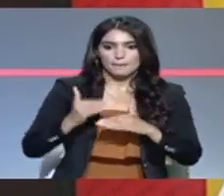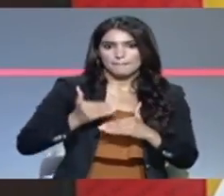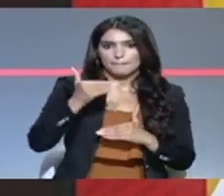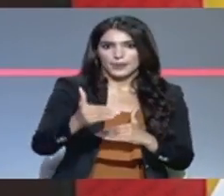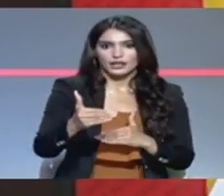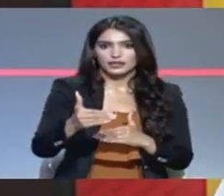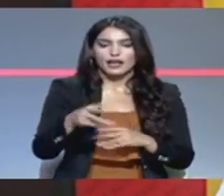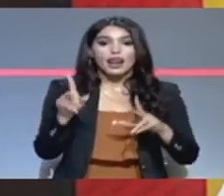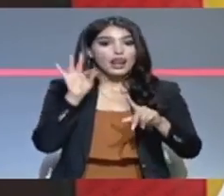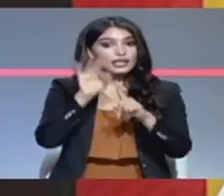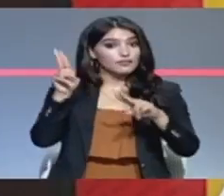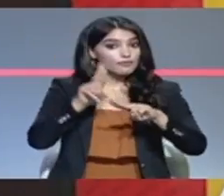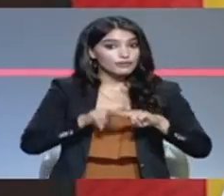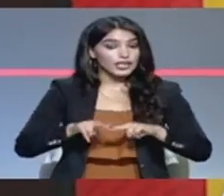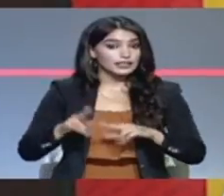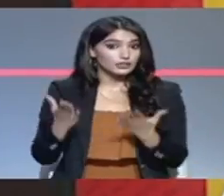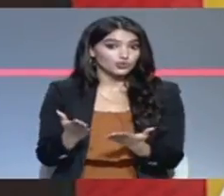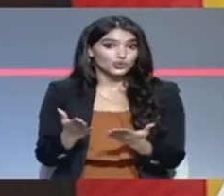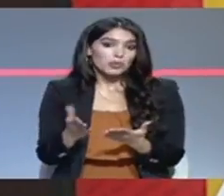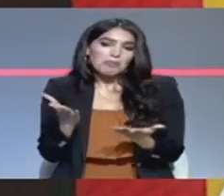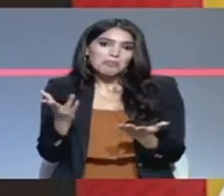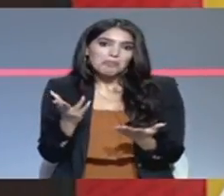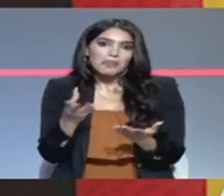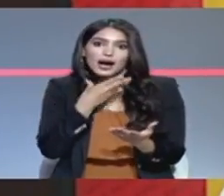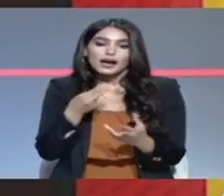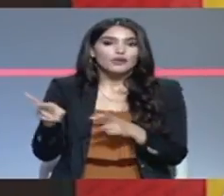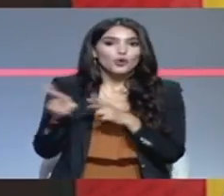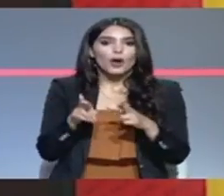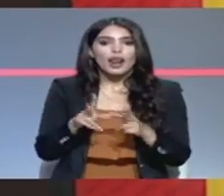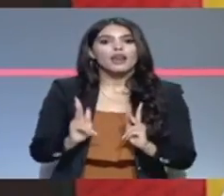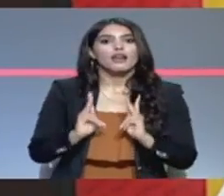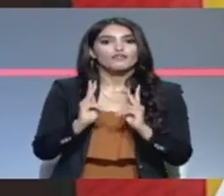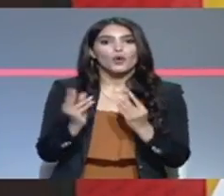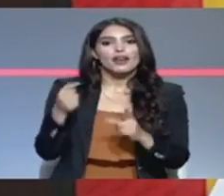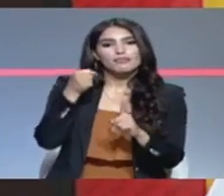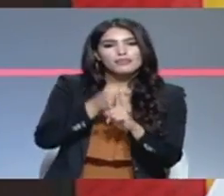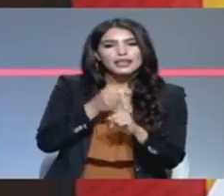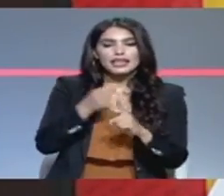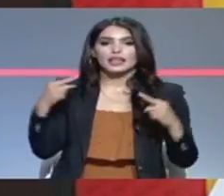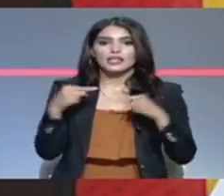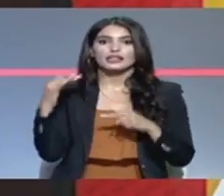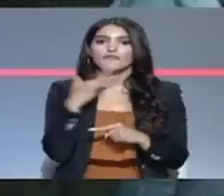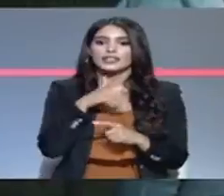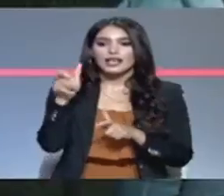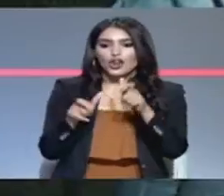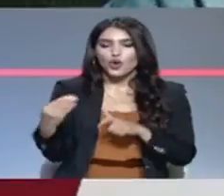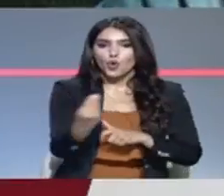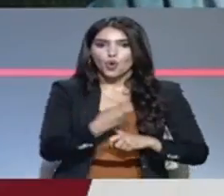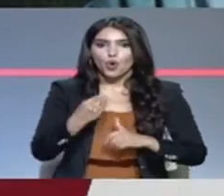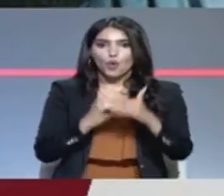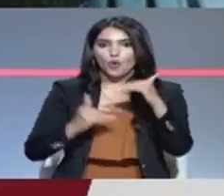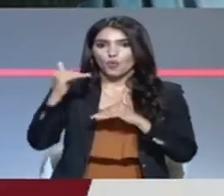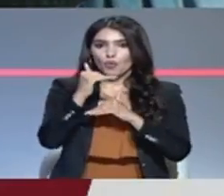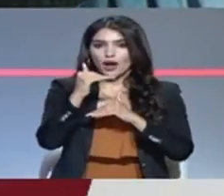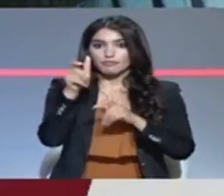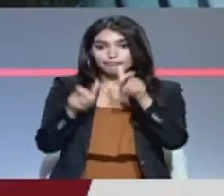في تحسين بيان سور كسوسوا استيعاب القيم ولا مكافحة الفساد بالنسبة لليافعين واليافعات. مشروع